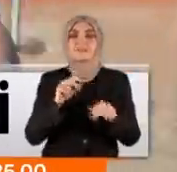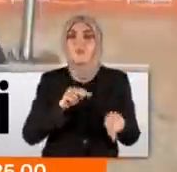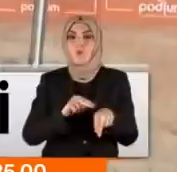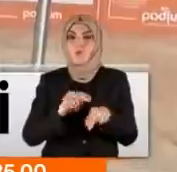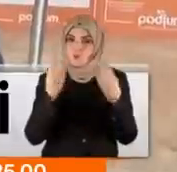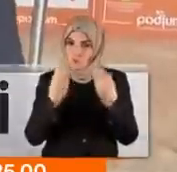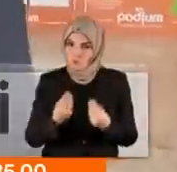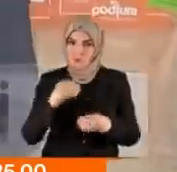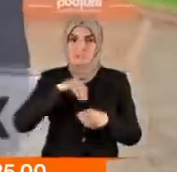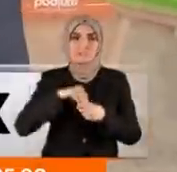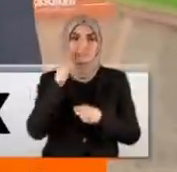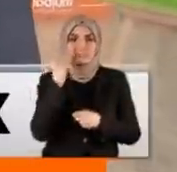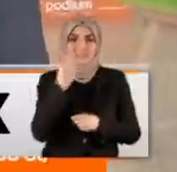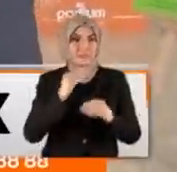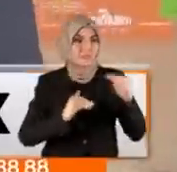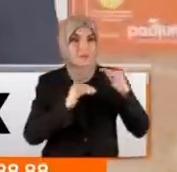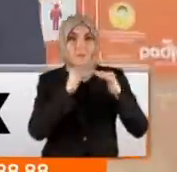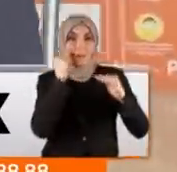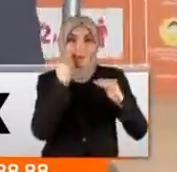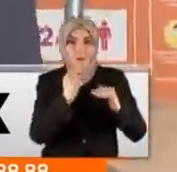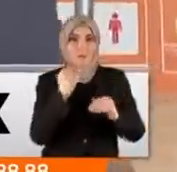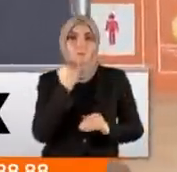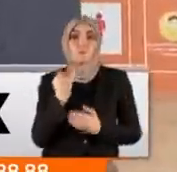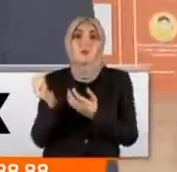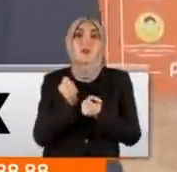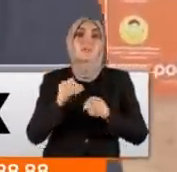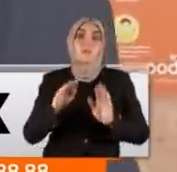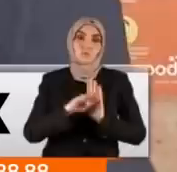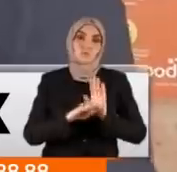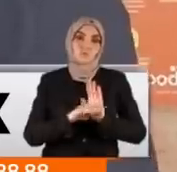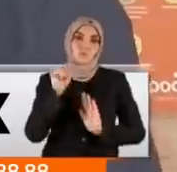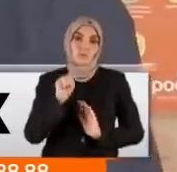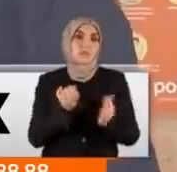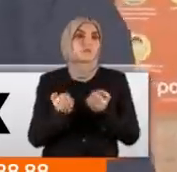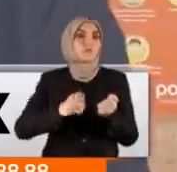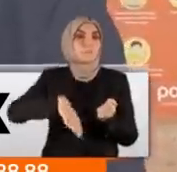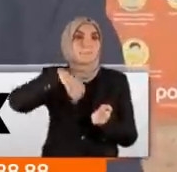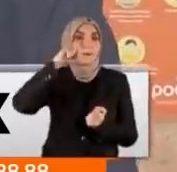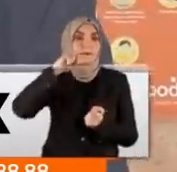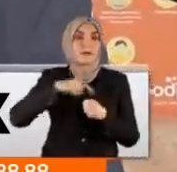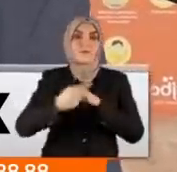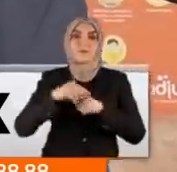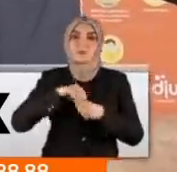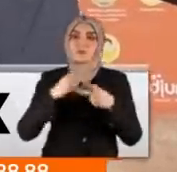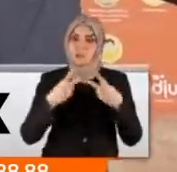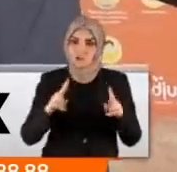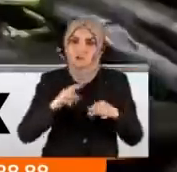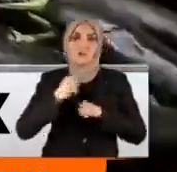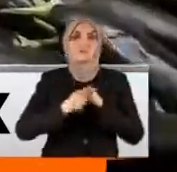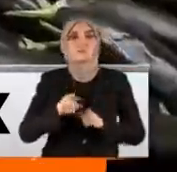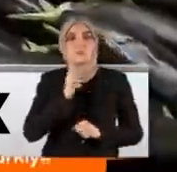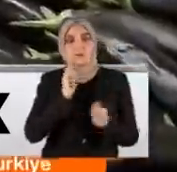yoğunluğa ulaşınca müşteri alınmaması bu kurallardan biri olacak. Alışveriş merkezleri hafta içi açık. Hafta sonu ise kapalı